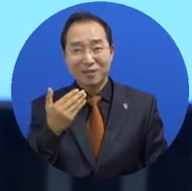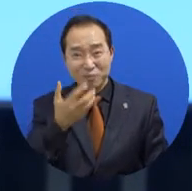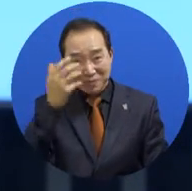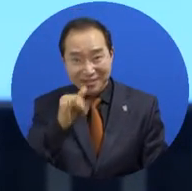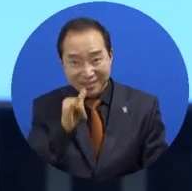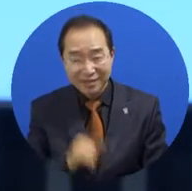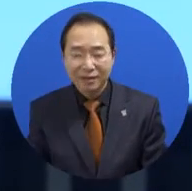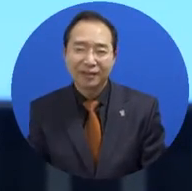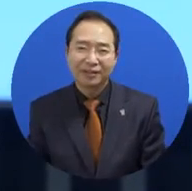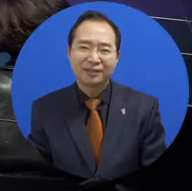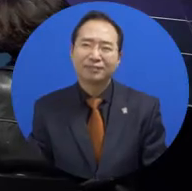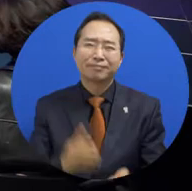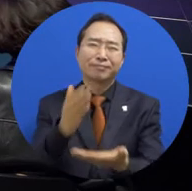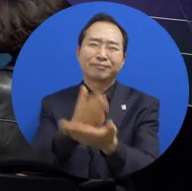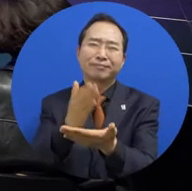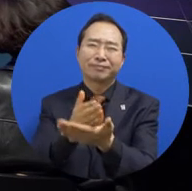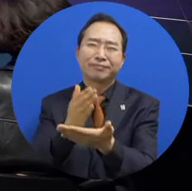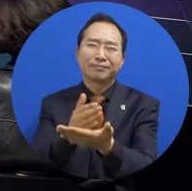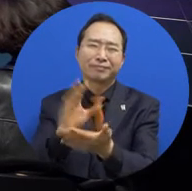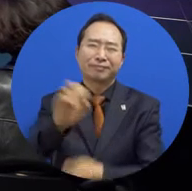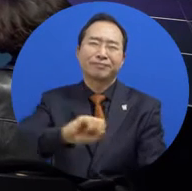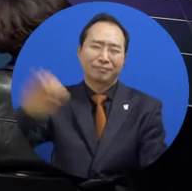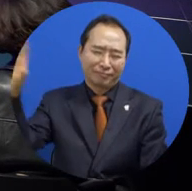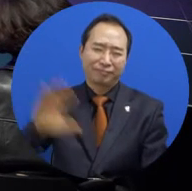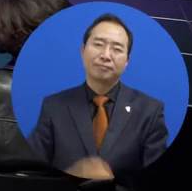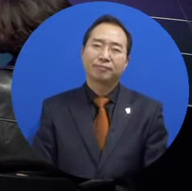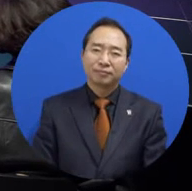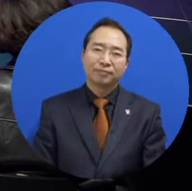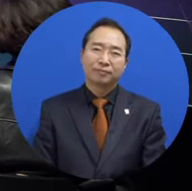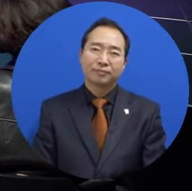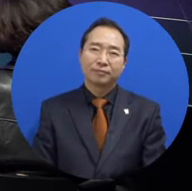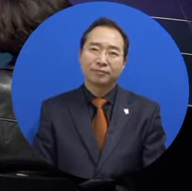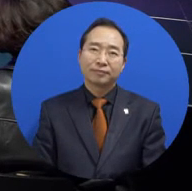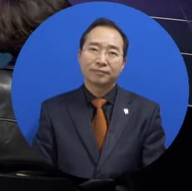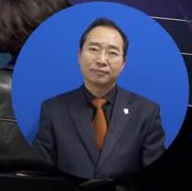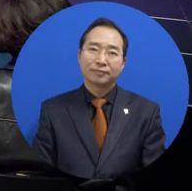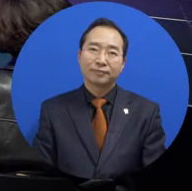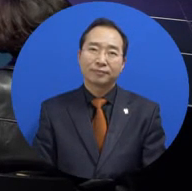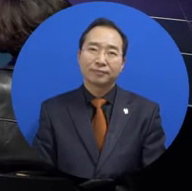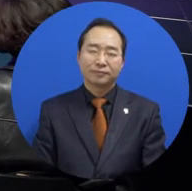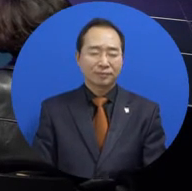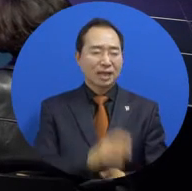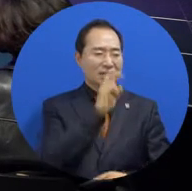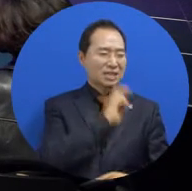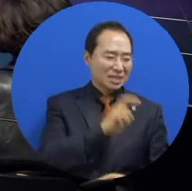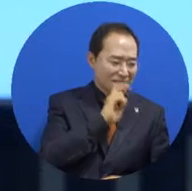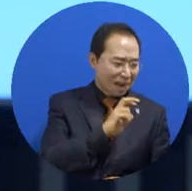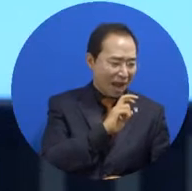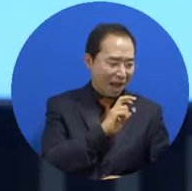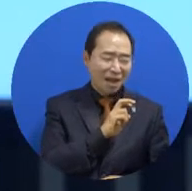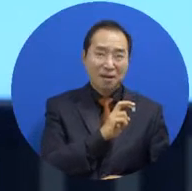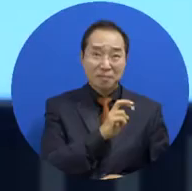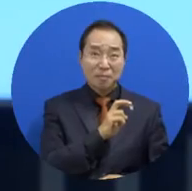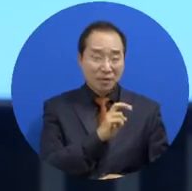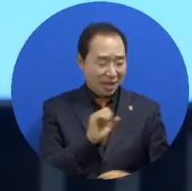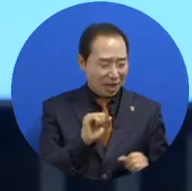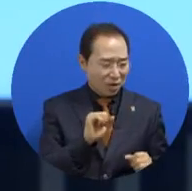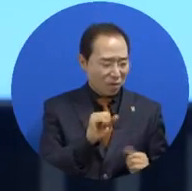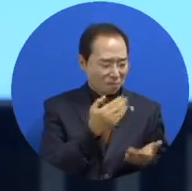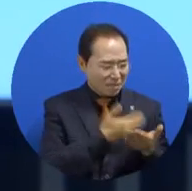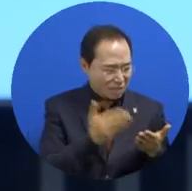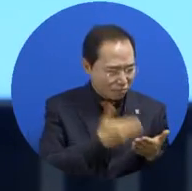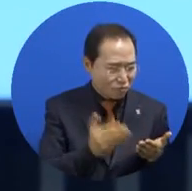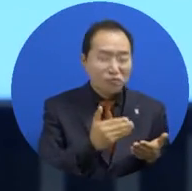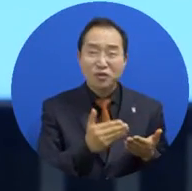쓰시려고 막 하셔요. 그게 아닙니다. 그러니까 다른 기회 음악, 뭐